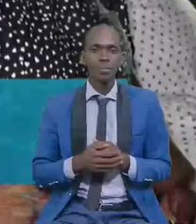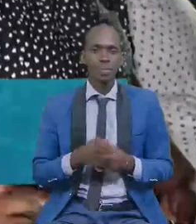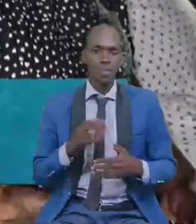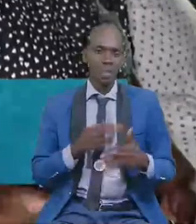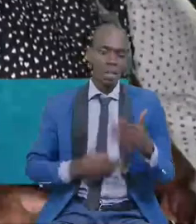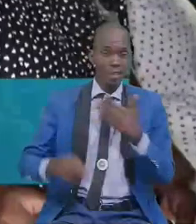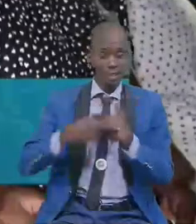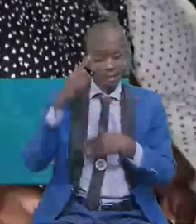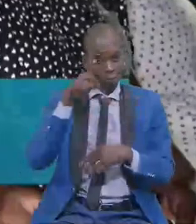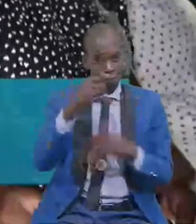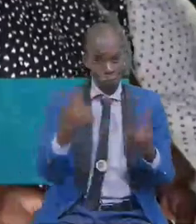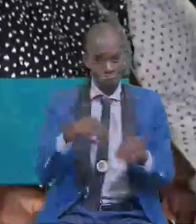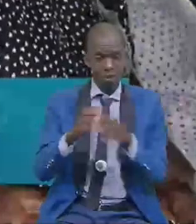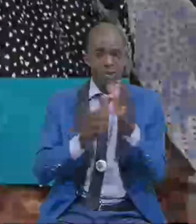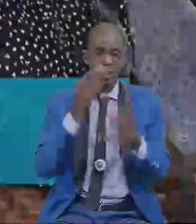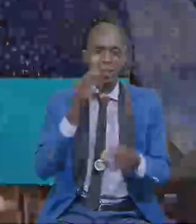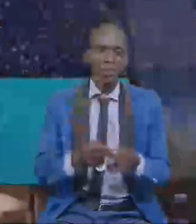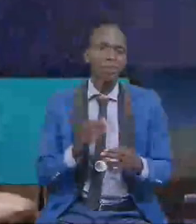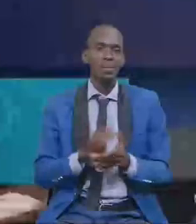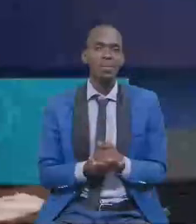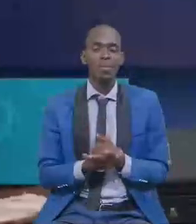Restauration pour toi ce soir.